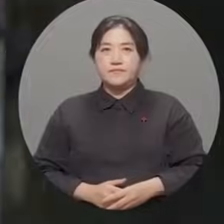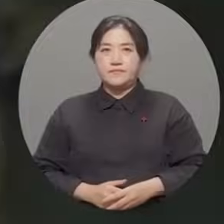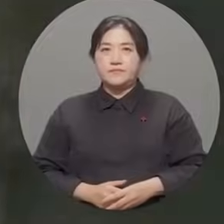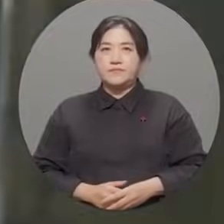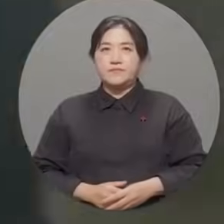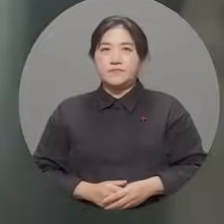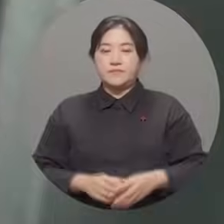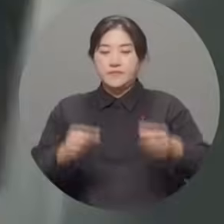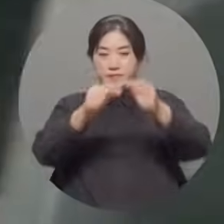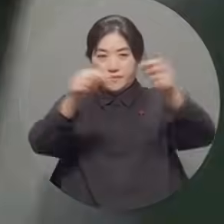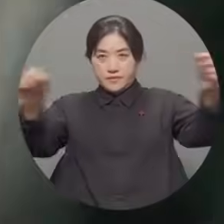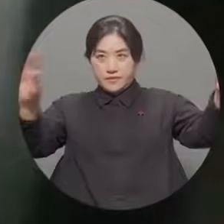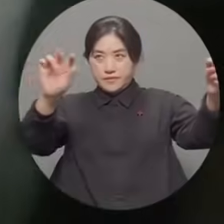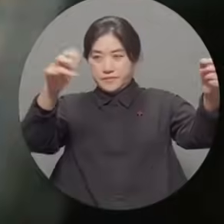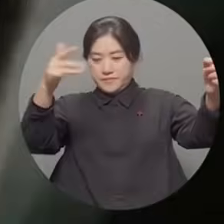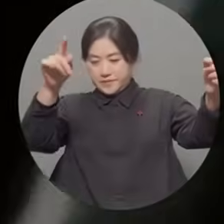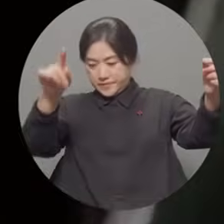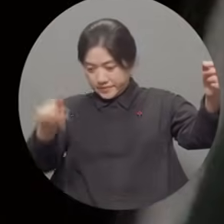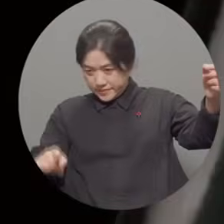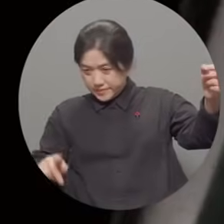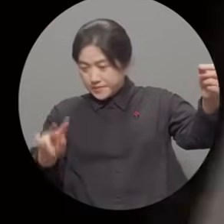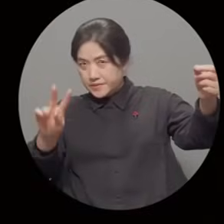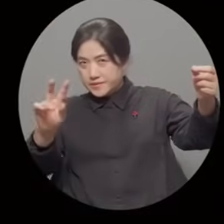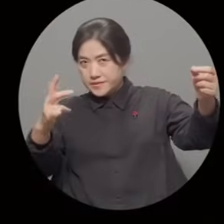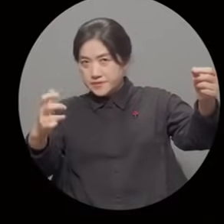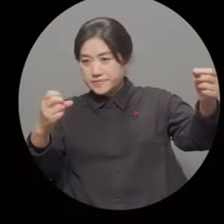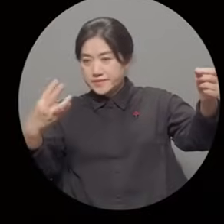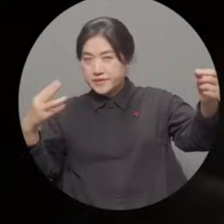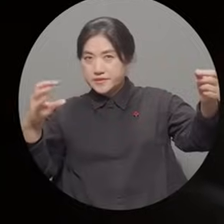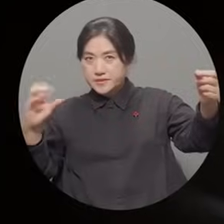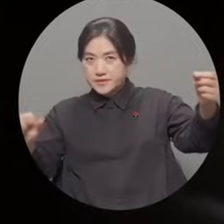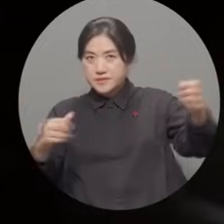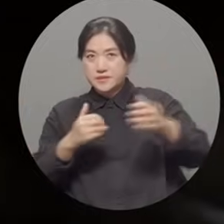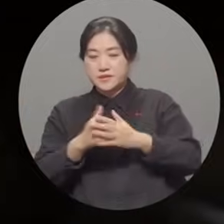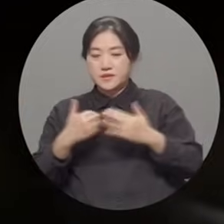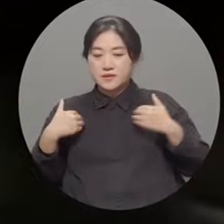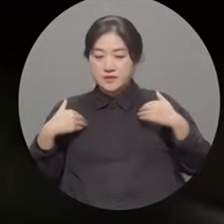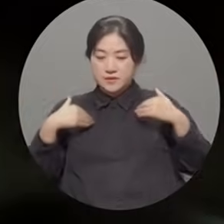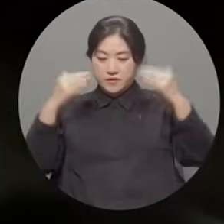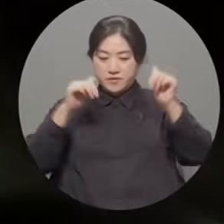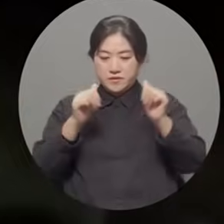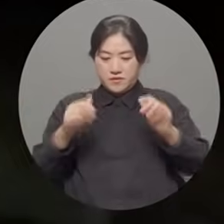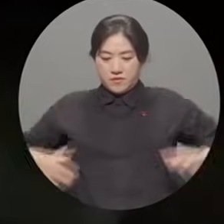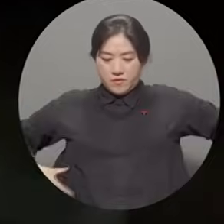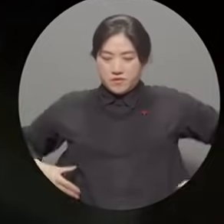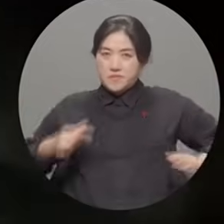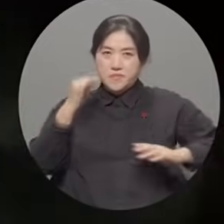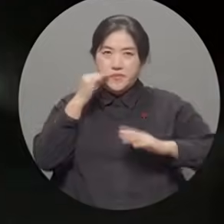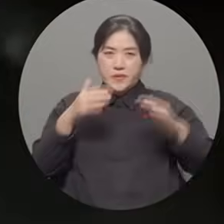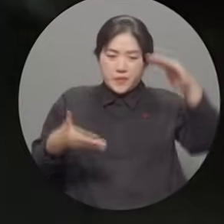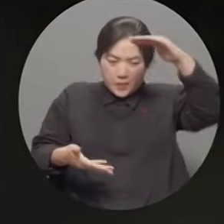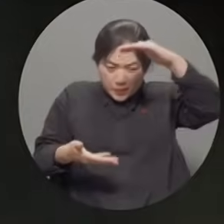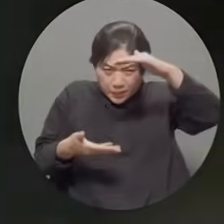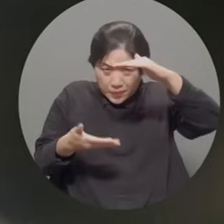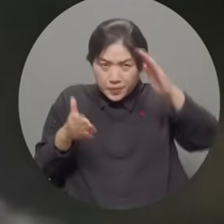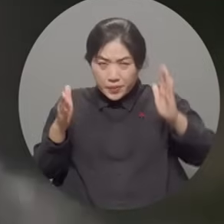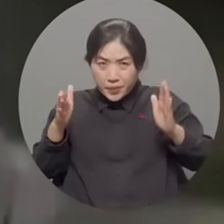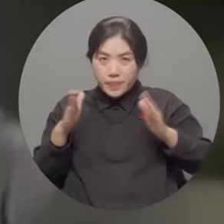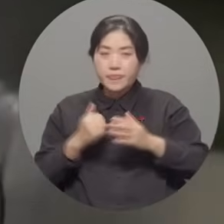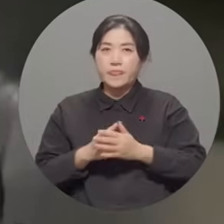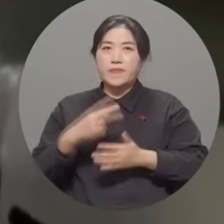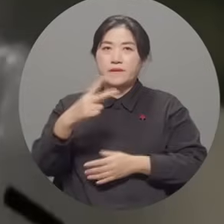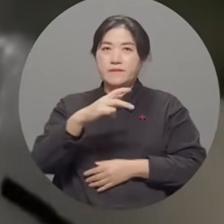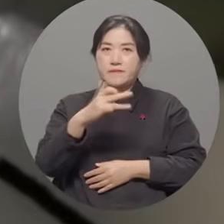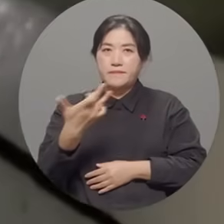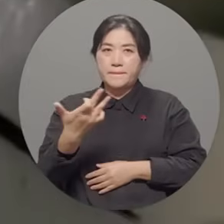가로 48cm, 세로 73cm. 성인 허리에 못 미치는 낮고 네모난 구멍. 지난